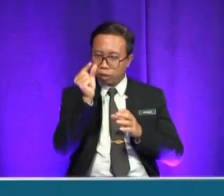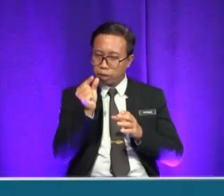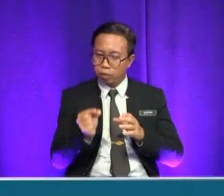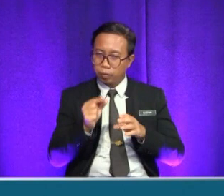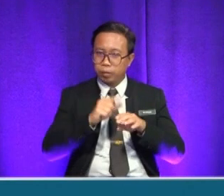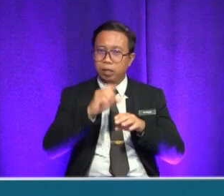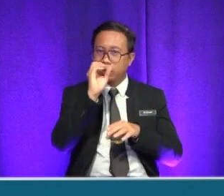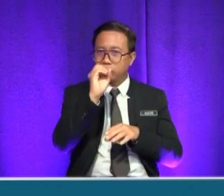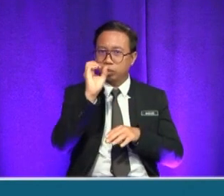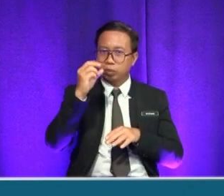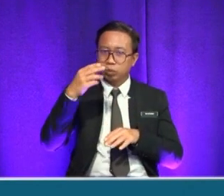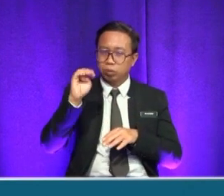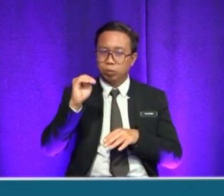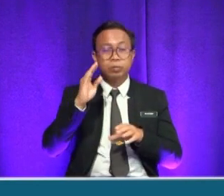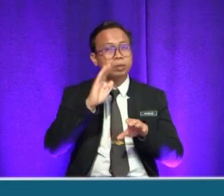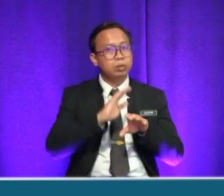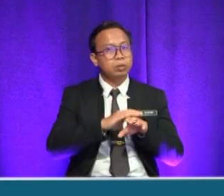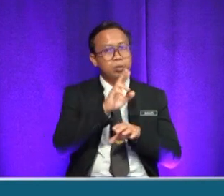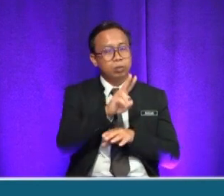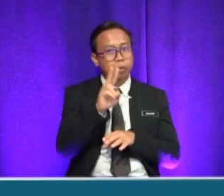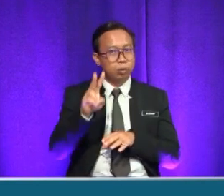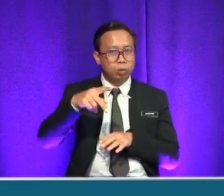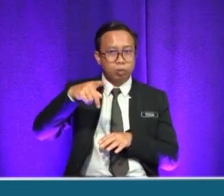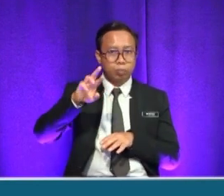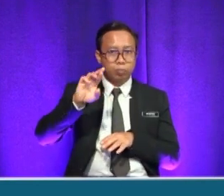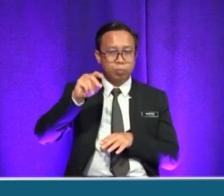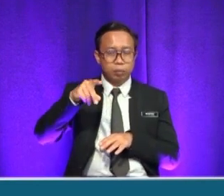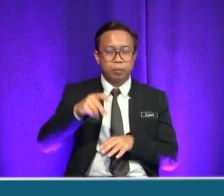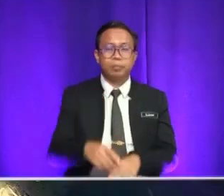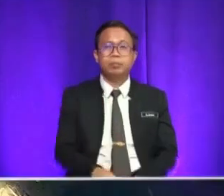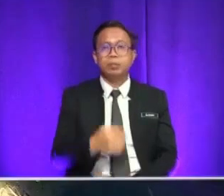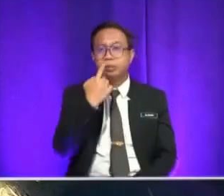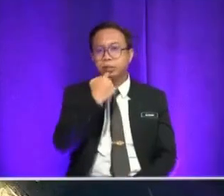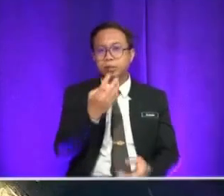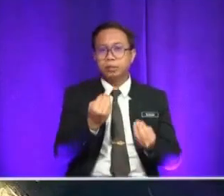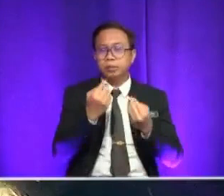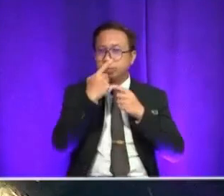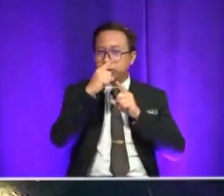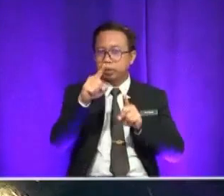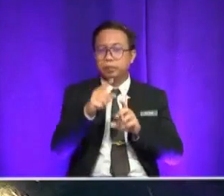0 ohm dengan menyentuhkan kedua-dua prop. Jawapan betul ke salah? Siapa nak jawab?